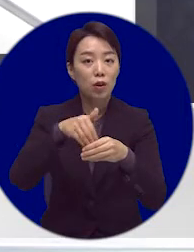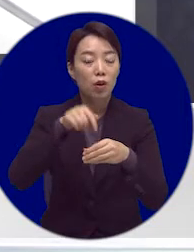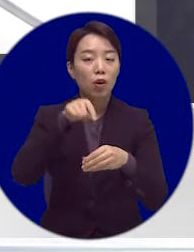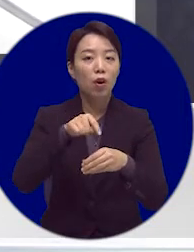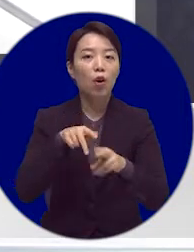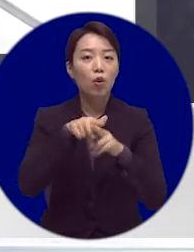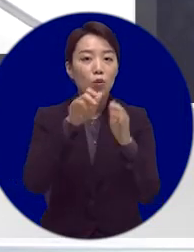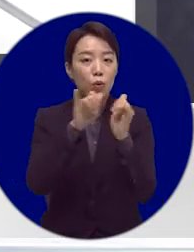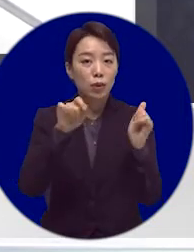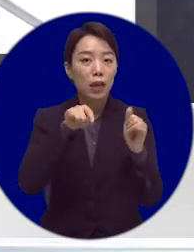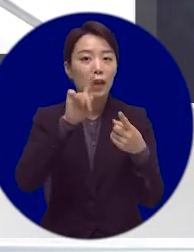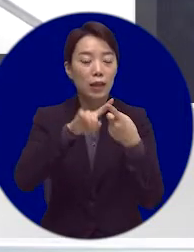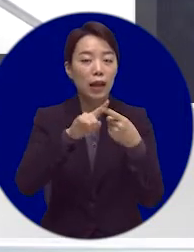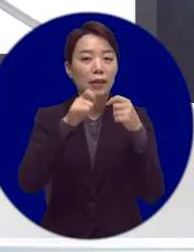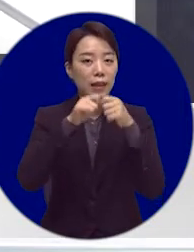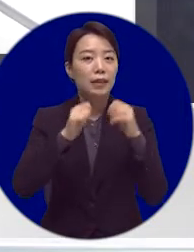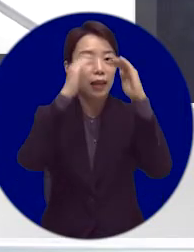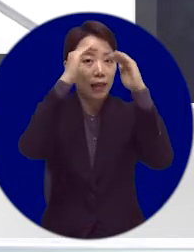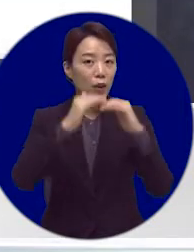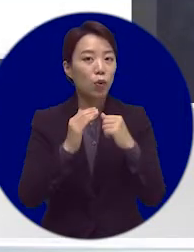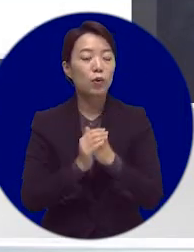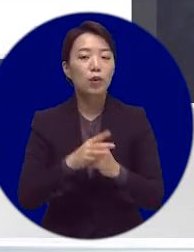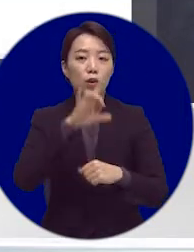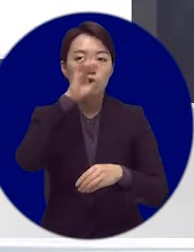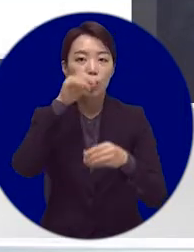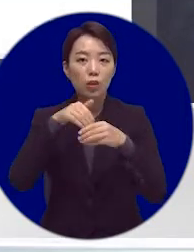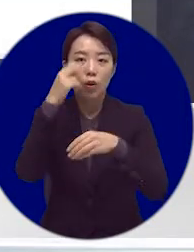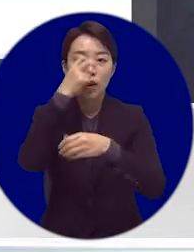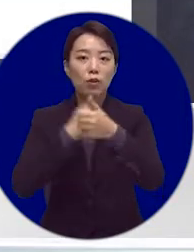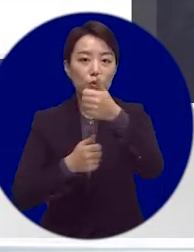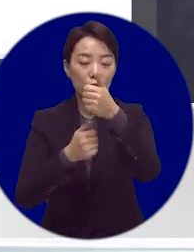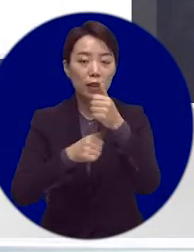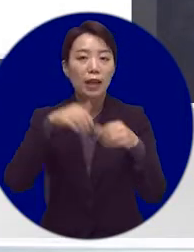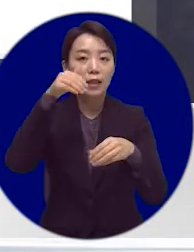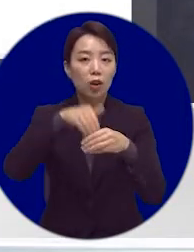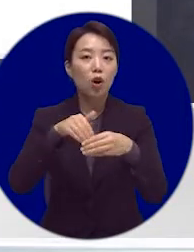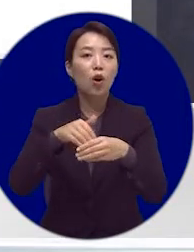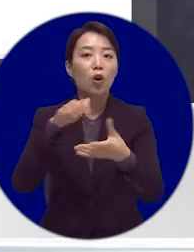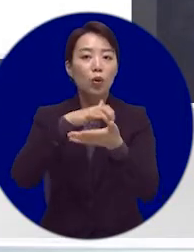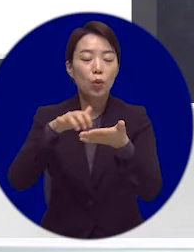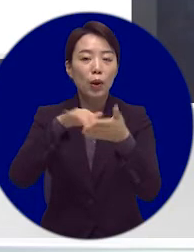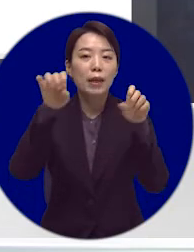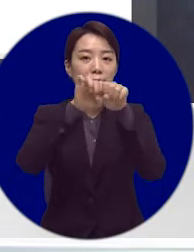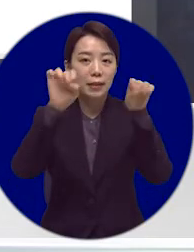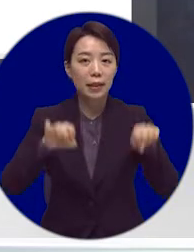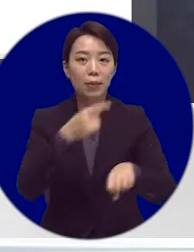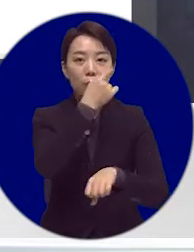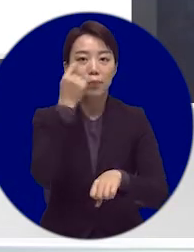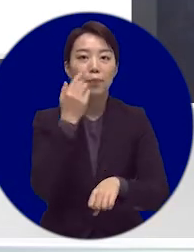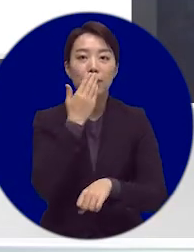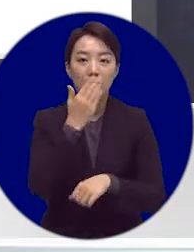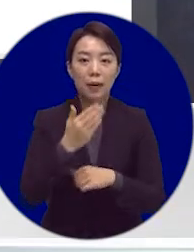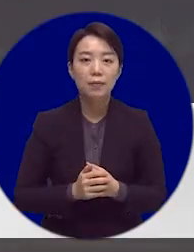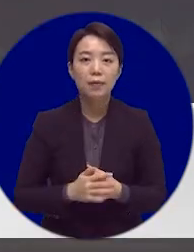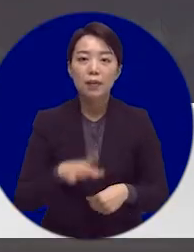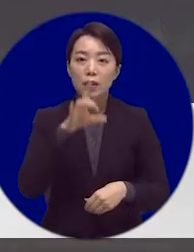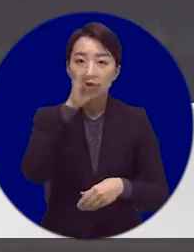선거 예비후보자와 관련한 자세한 내용은 중앙선거관리위원회 선거통계시스템에서 확인할 수 있습니다.